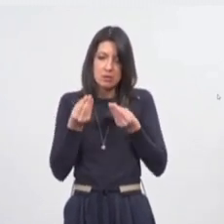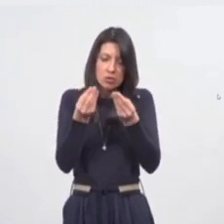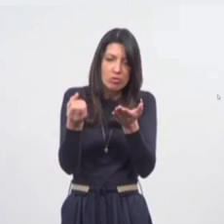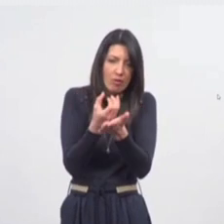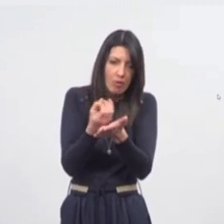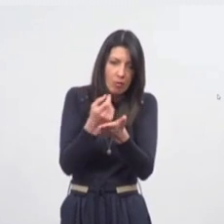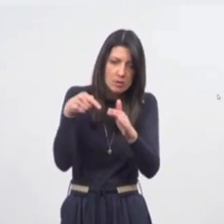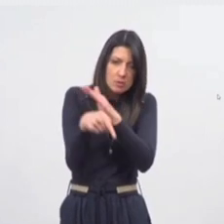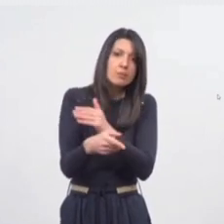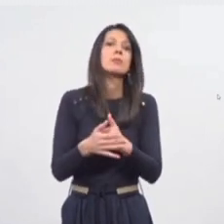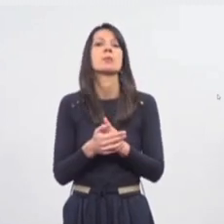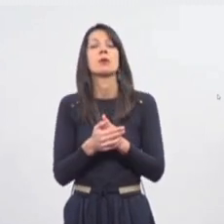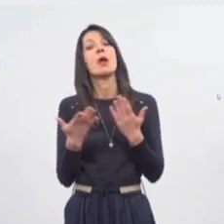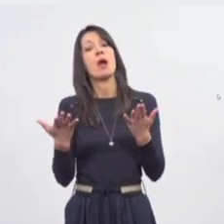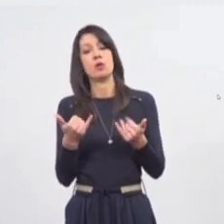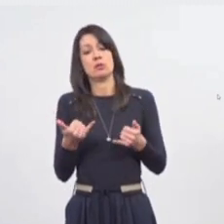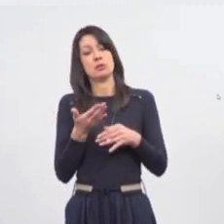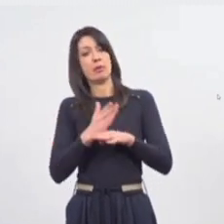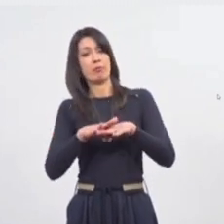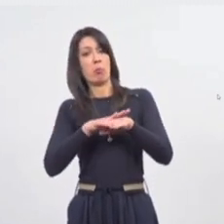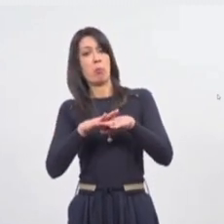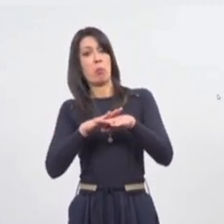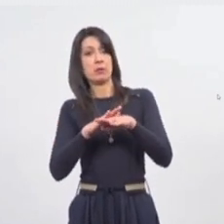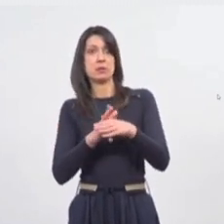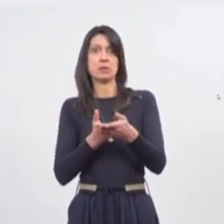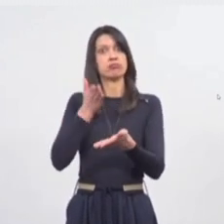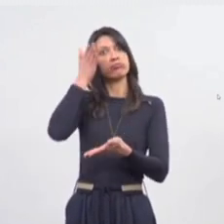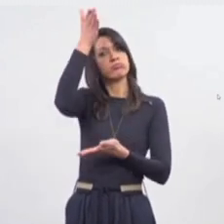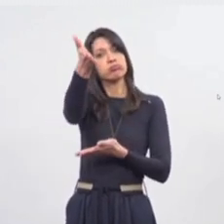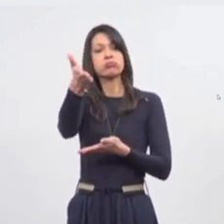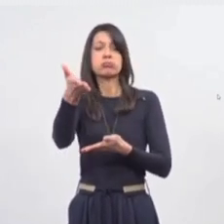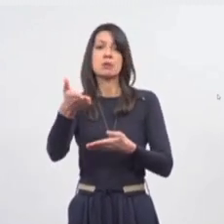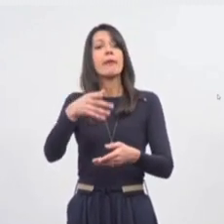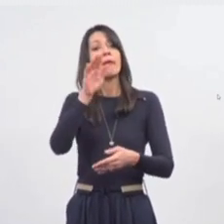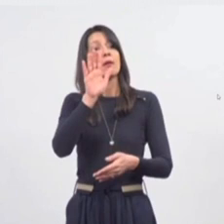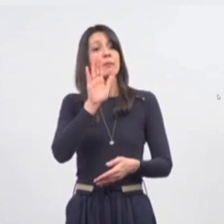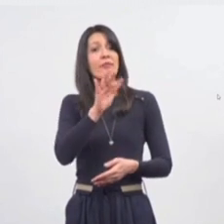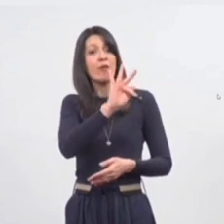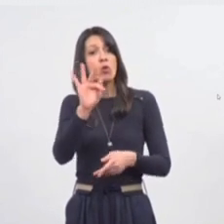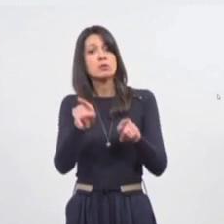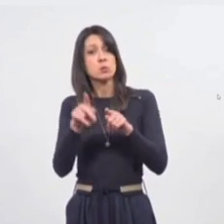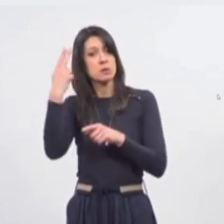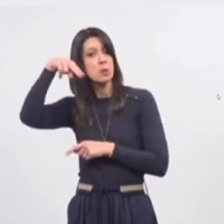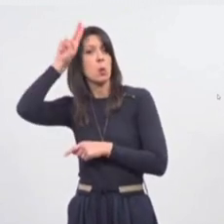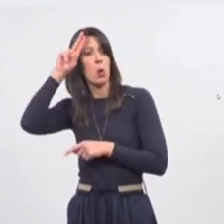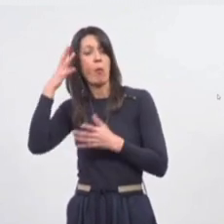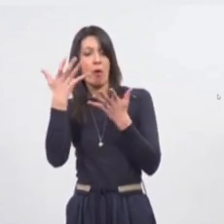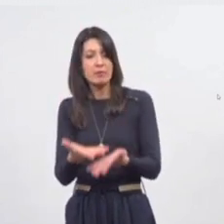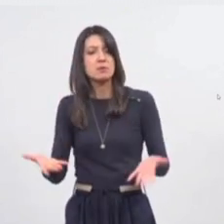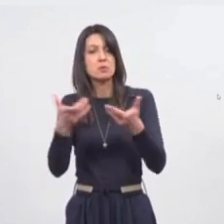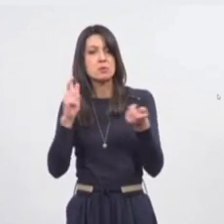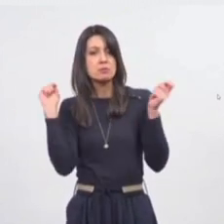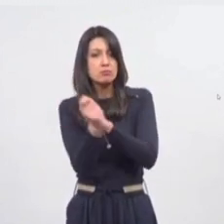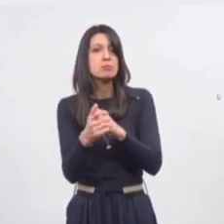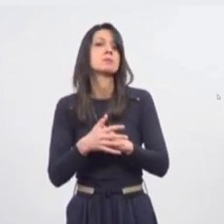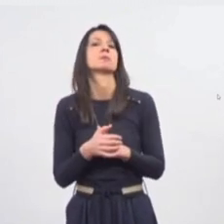de politiques ambitieuses sur le long terme, tant au niveau national qu'au niveau européen. Nos